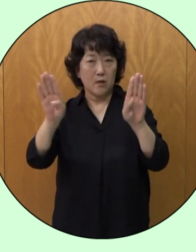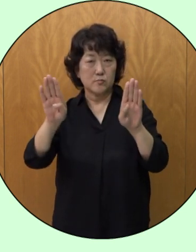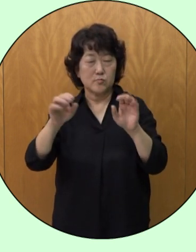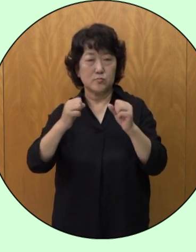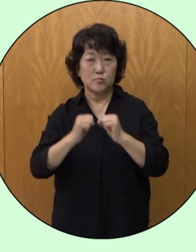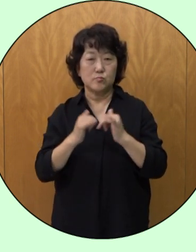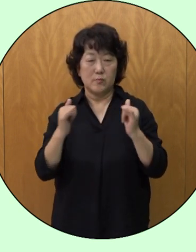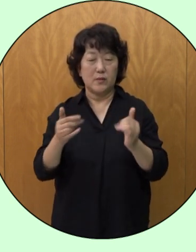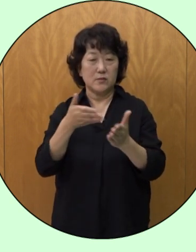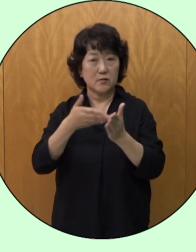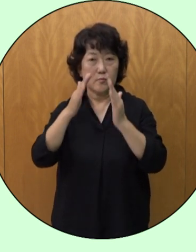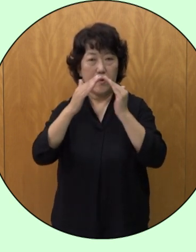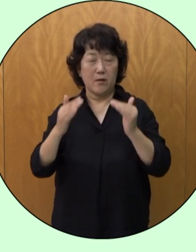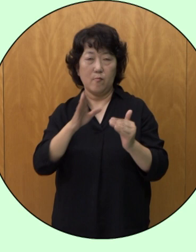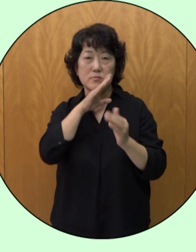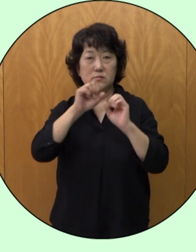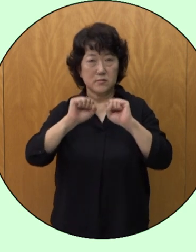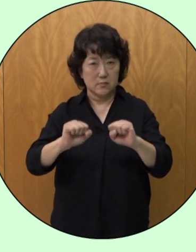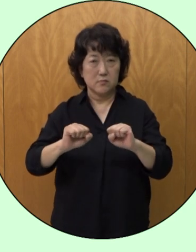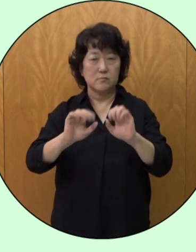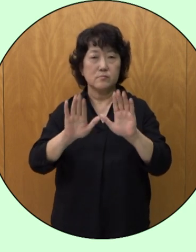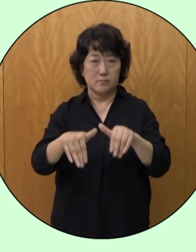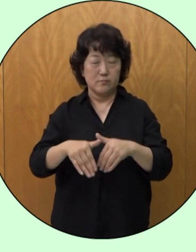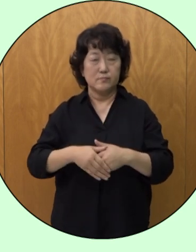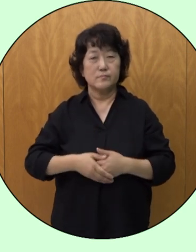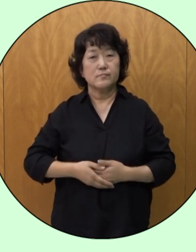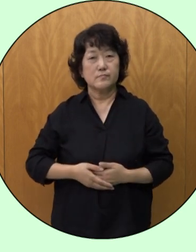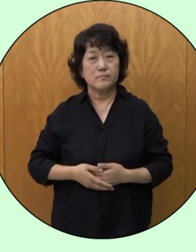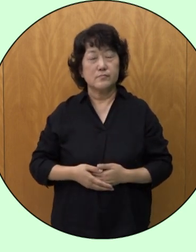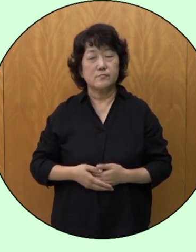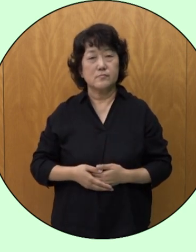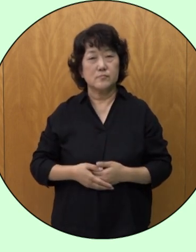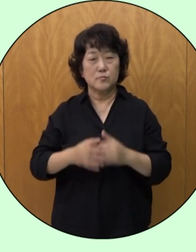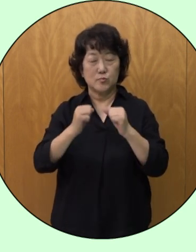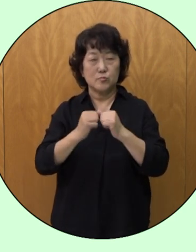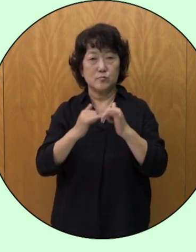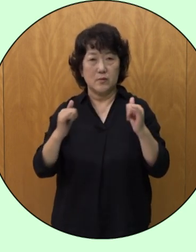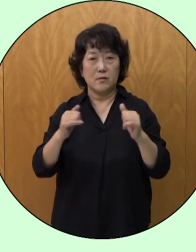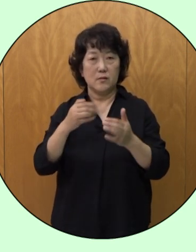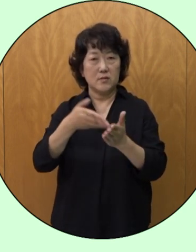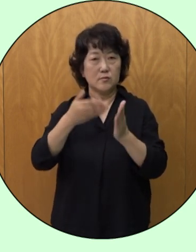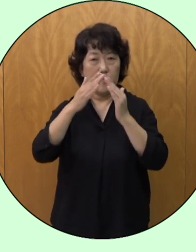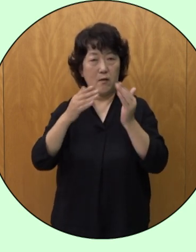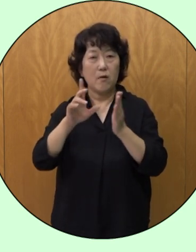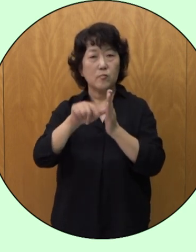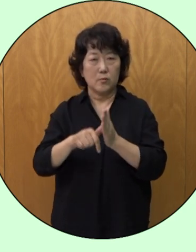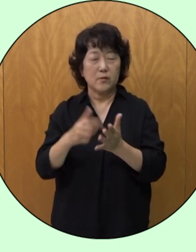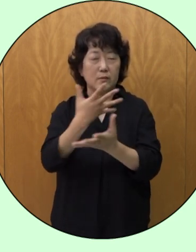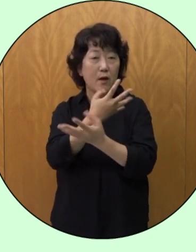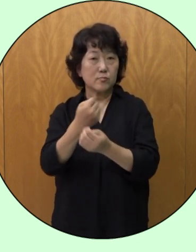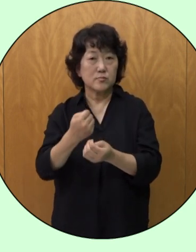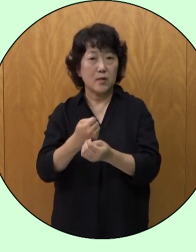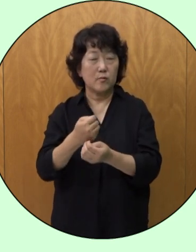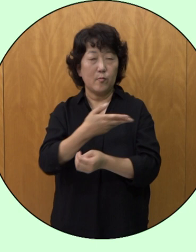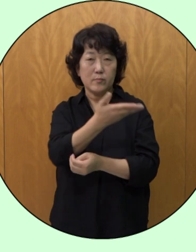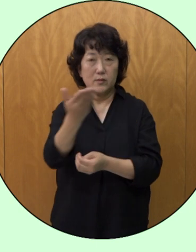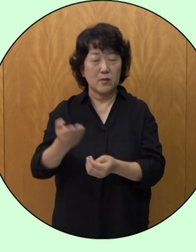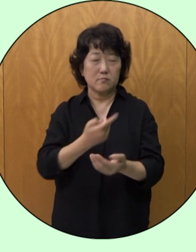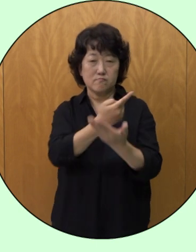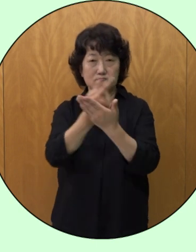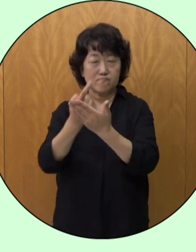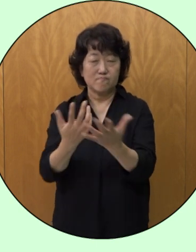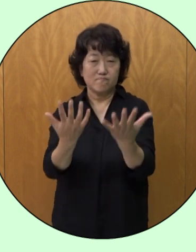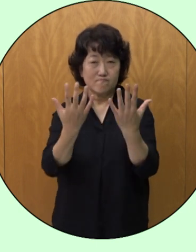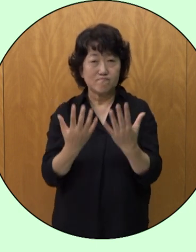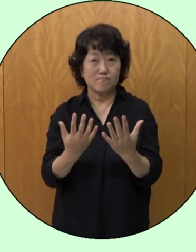を実施させていただきました。住民説明会におきましては多くの住民が参加されまして、